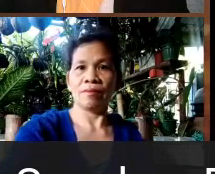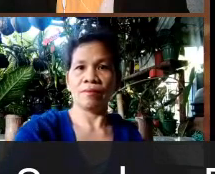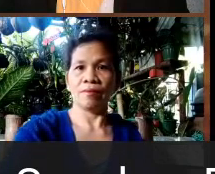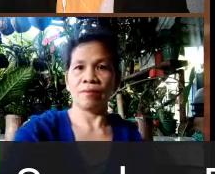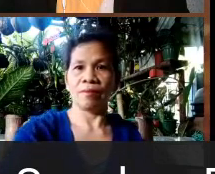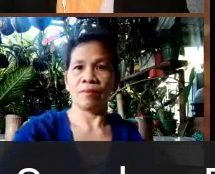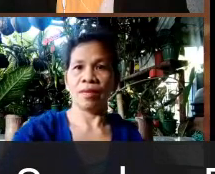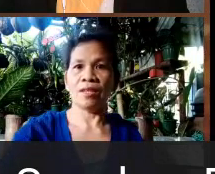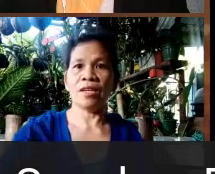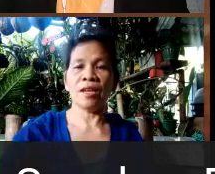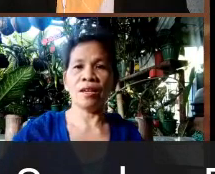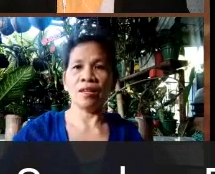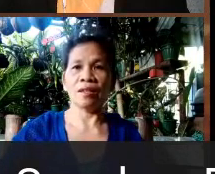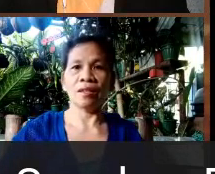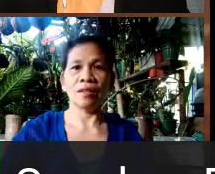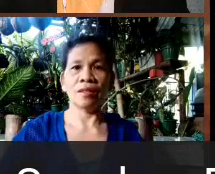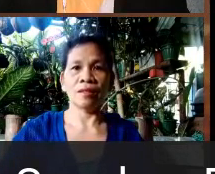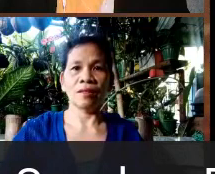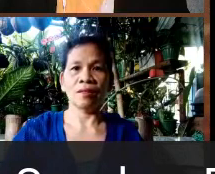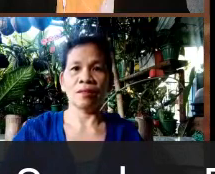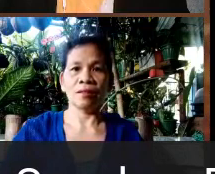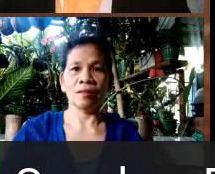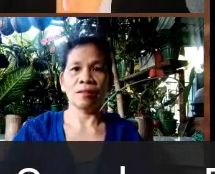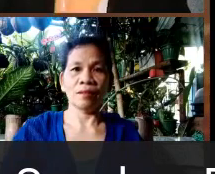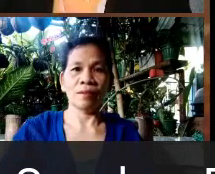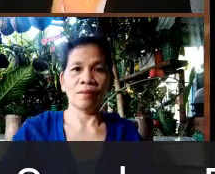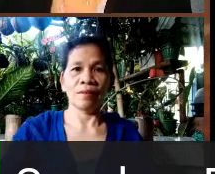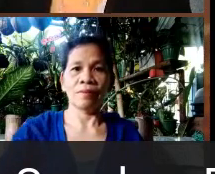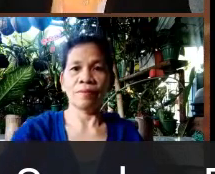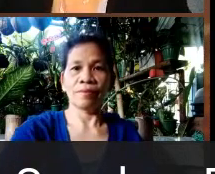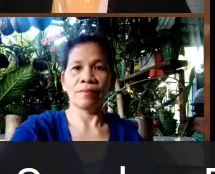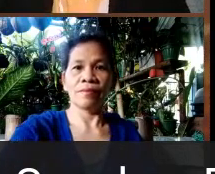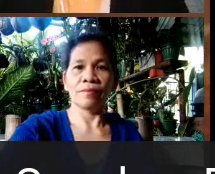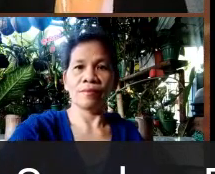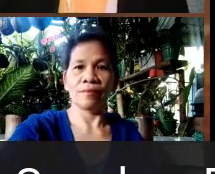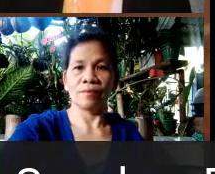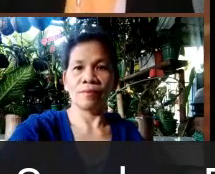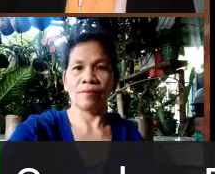Okay na. Yeah, pa. Na. Okay na, okay na. Umpisa na.